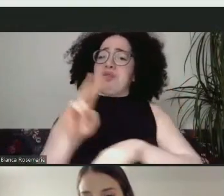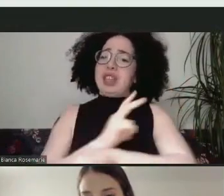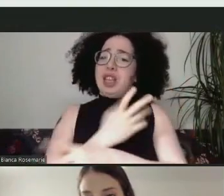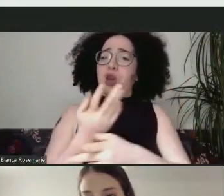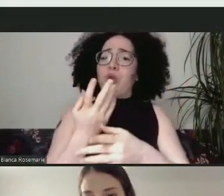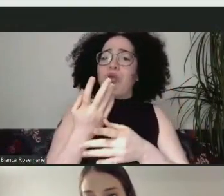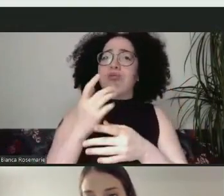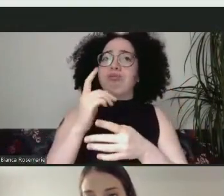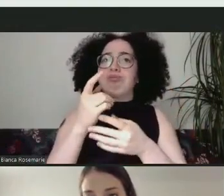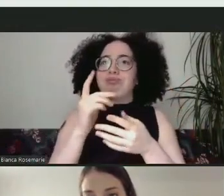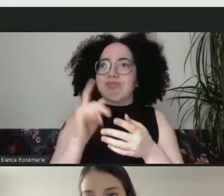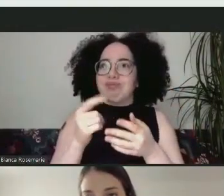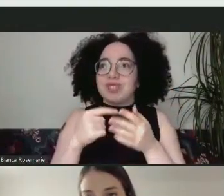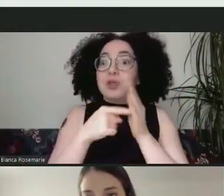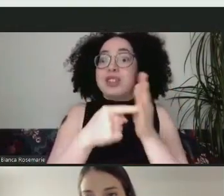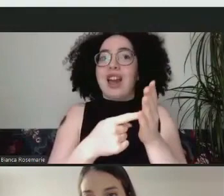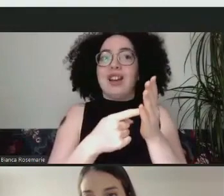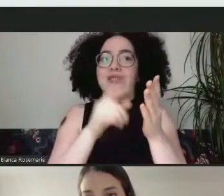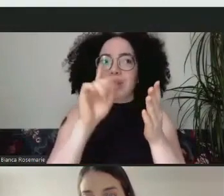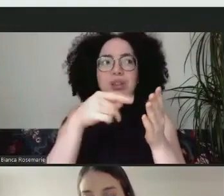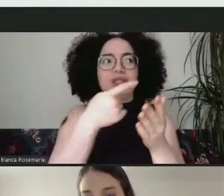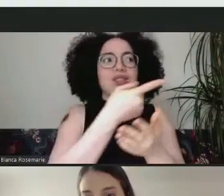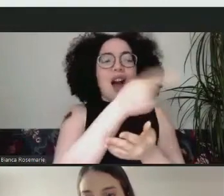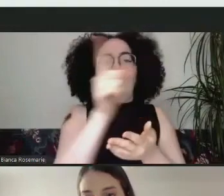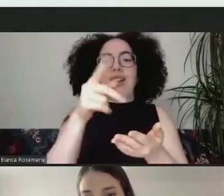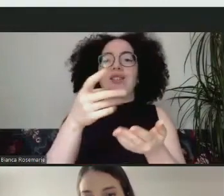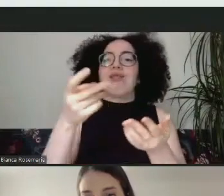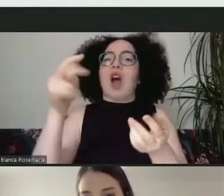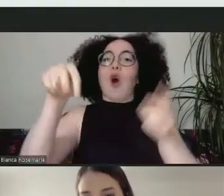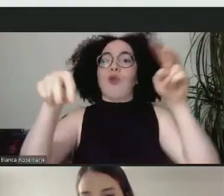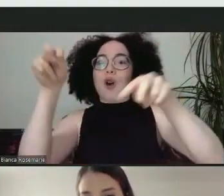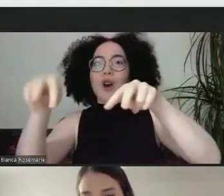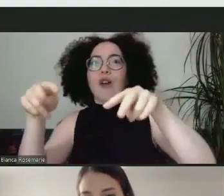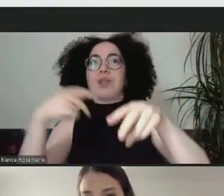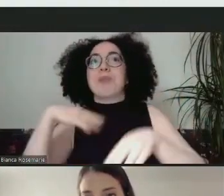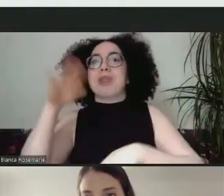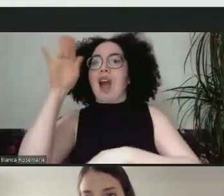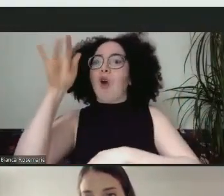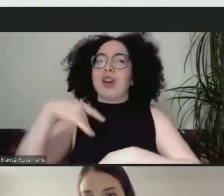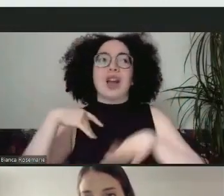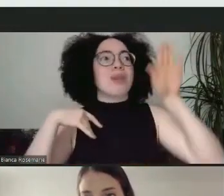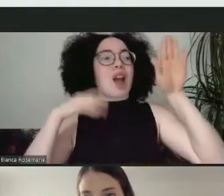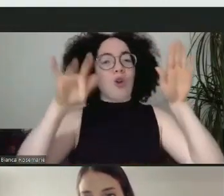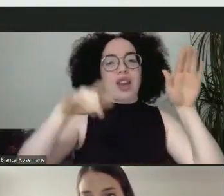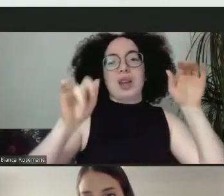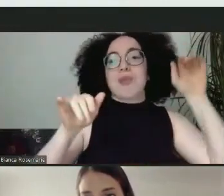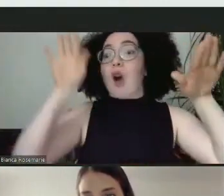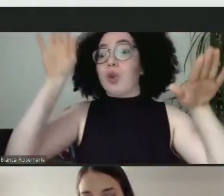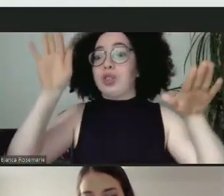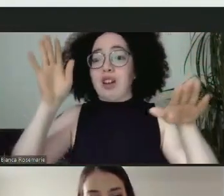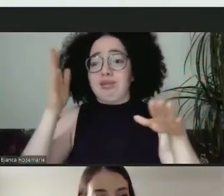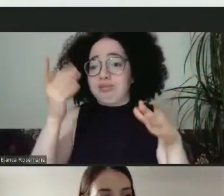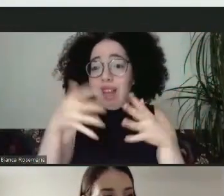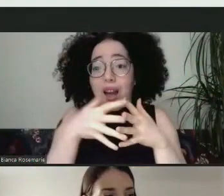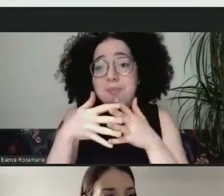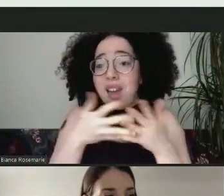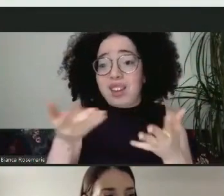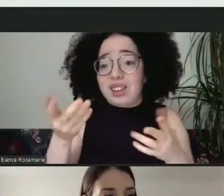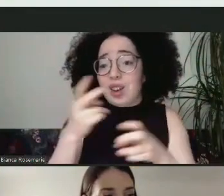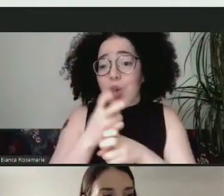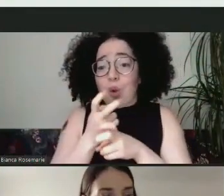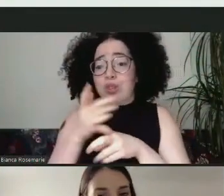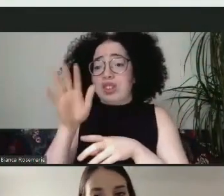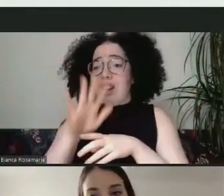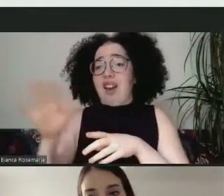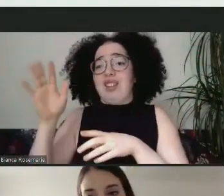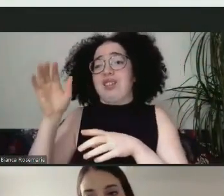Online-Aktivismus ist in dem Zusammenhang einfach fantastisch, weil jeder sozusagen die Möglichkeit hat, sich zu melden und